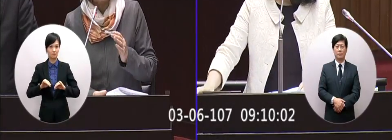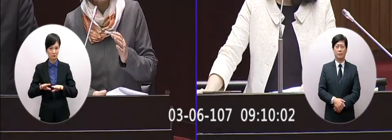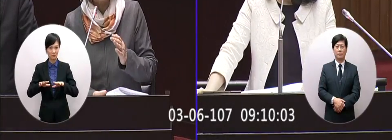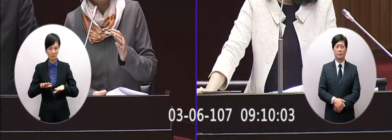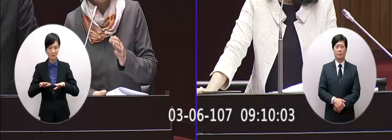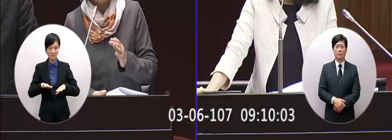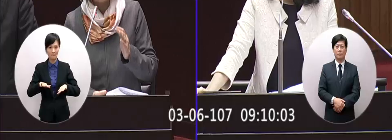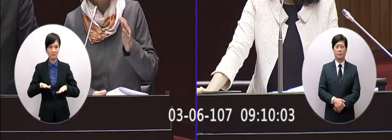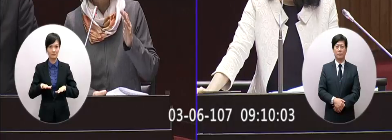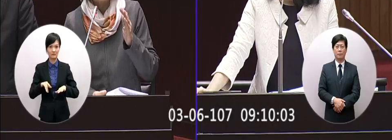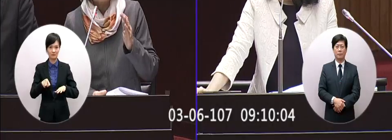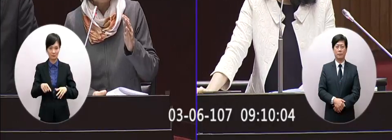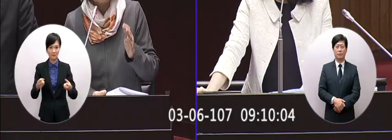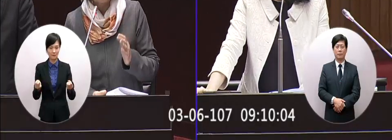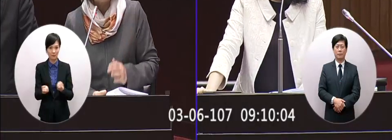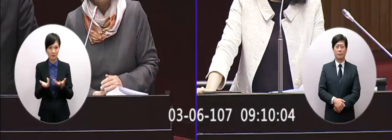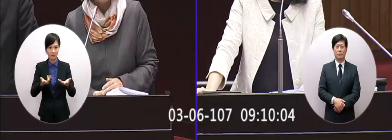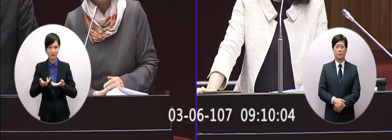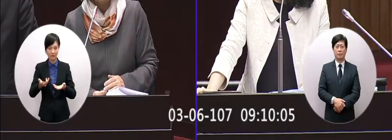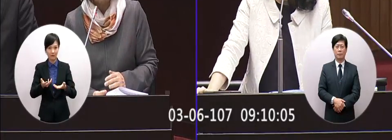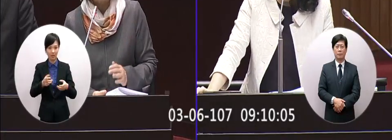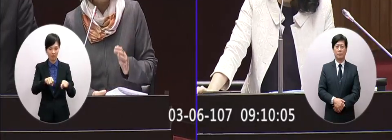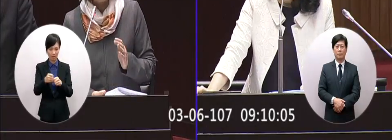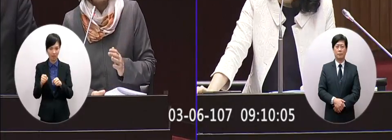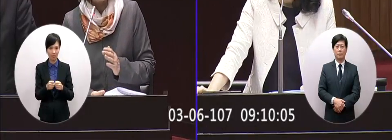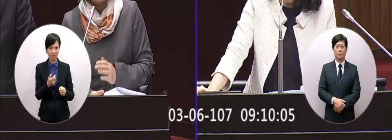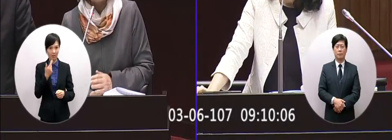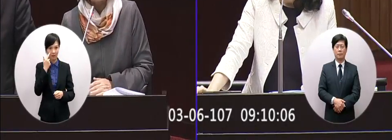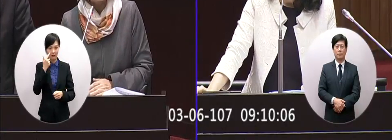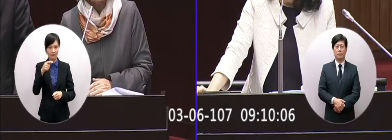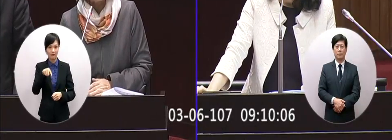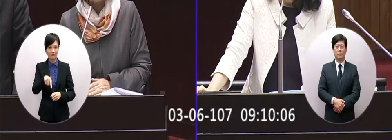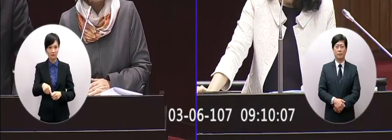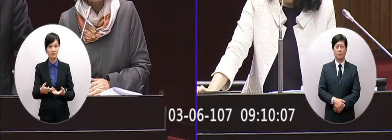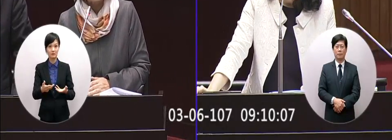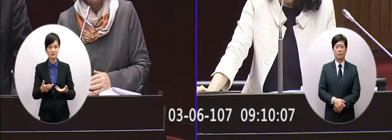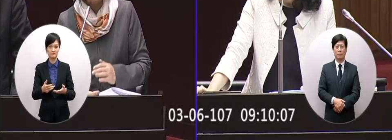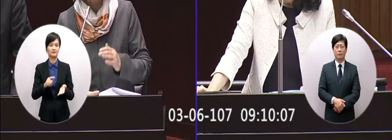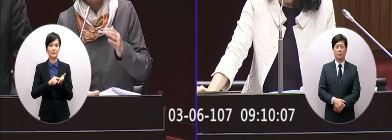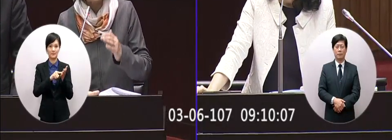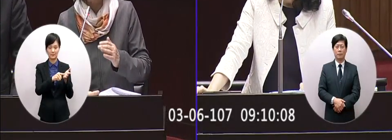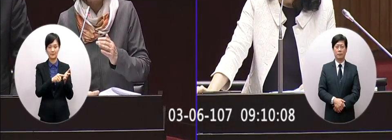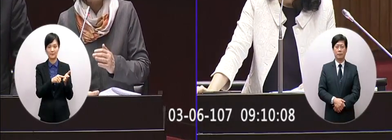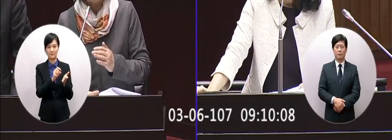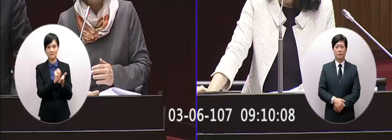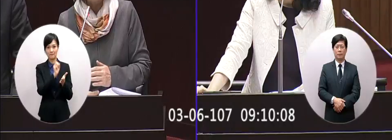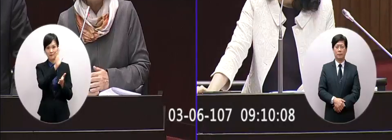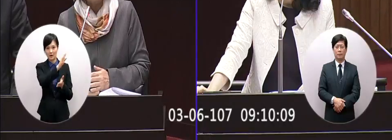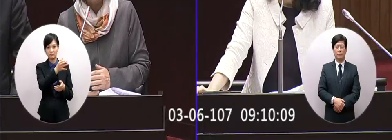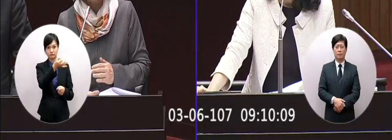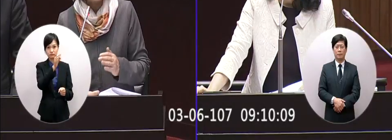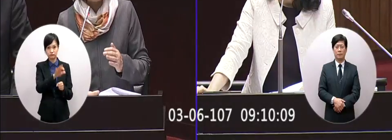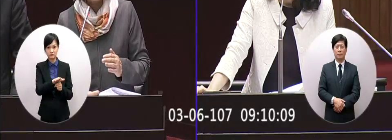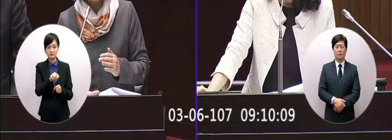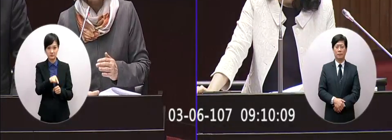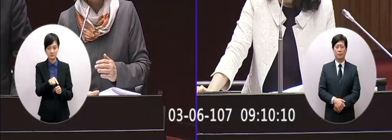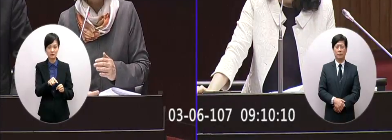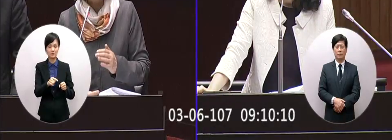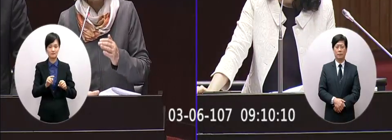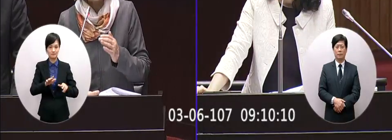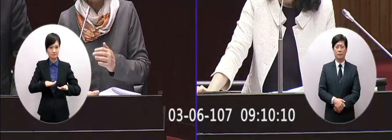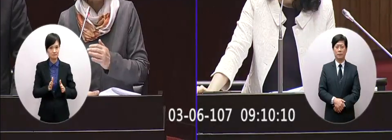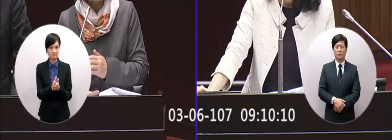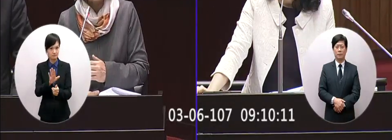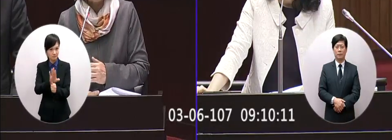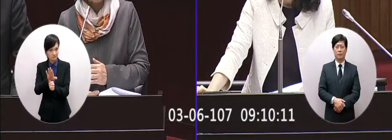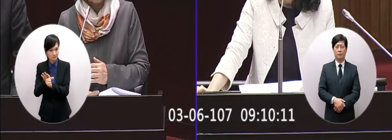部分，因为这一次灾害的一个直接的损害的部分，我们可以报灾损金的部分先做第一步的处理，那这个部